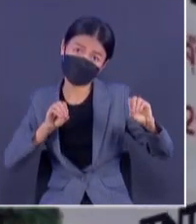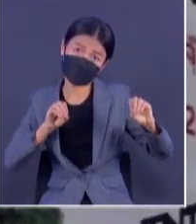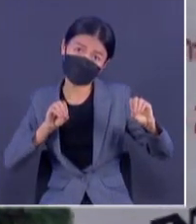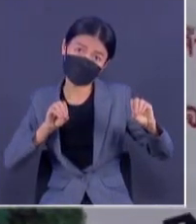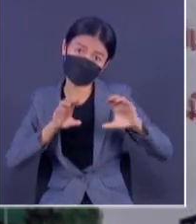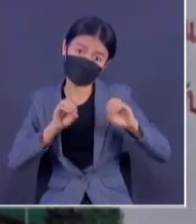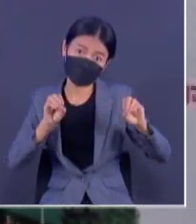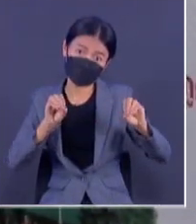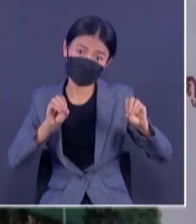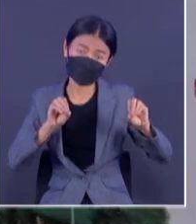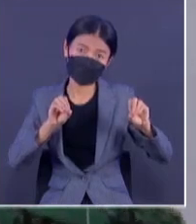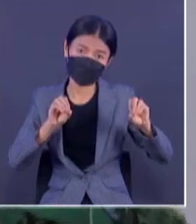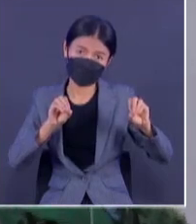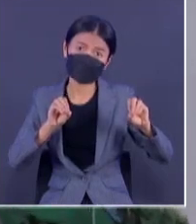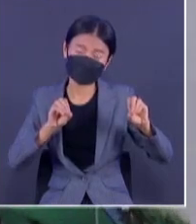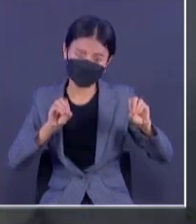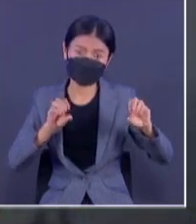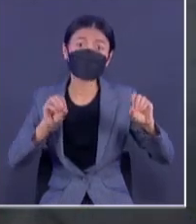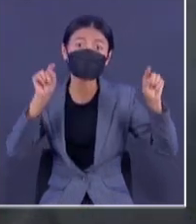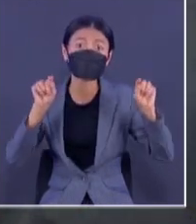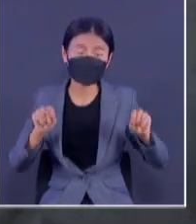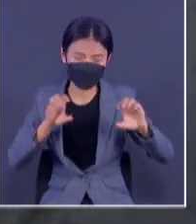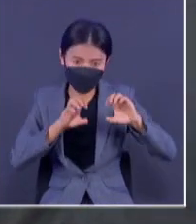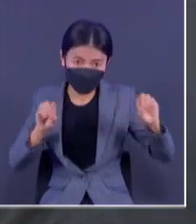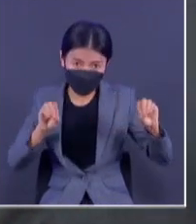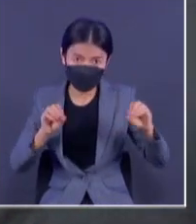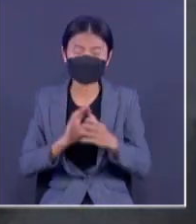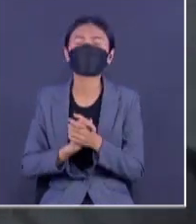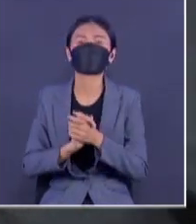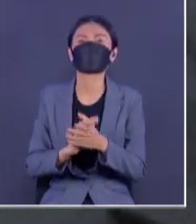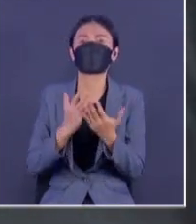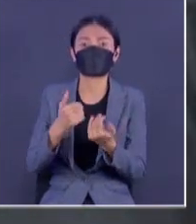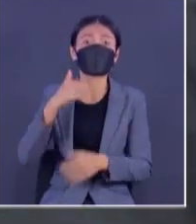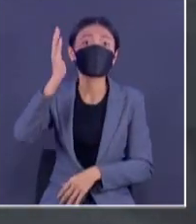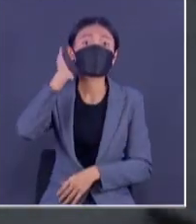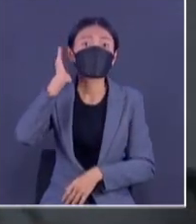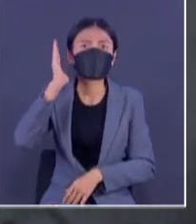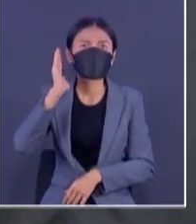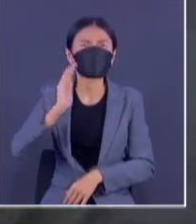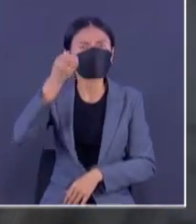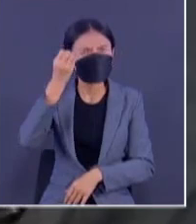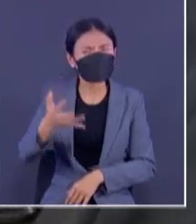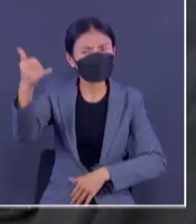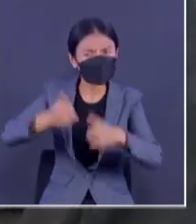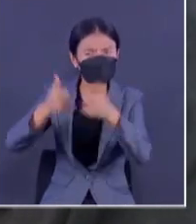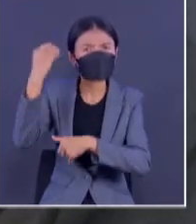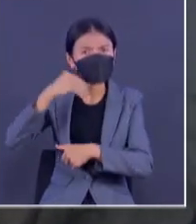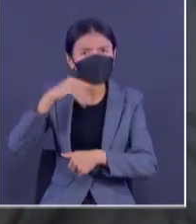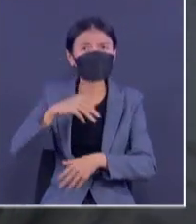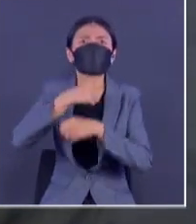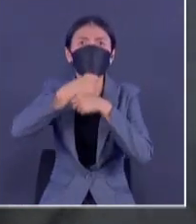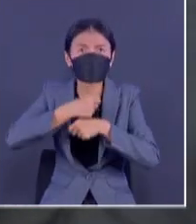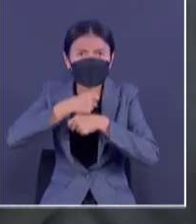50-50 นะครับจากการสอบสวนก็ทราบว่าลูกค้าส่วนใหญ่เป็นชายสูงวัยมีทั้งพ่อค้า